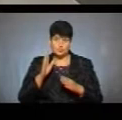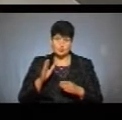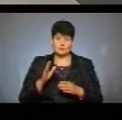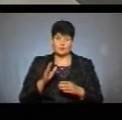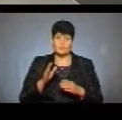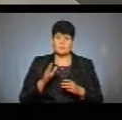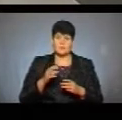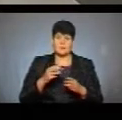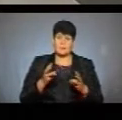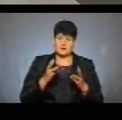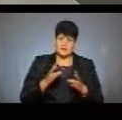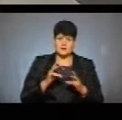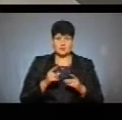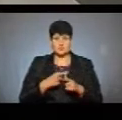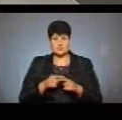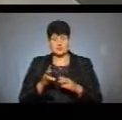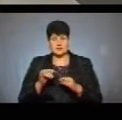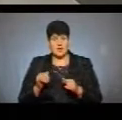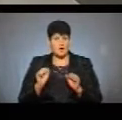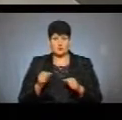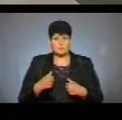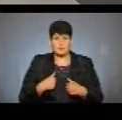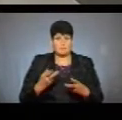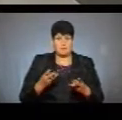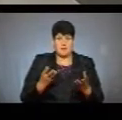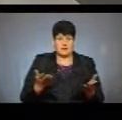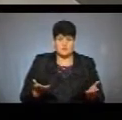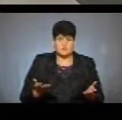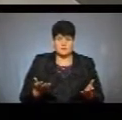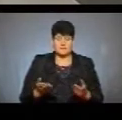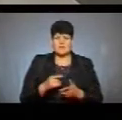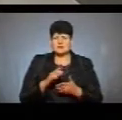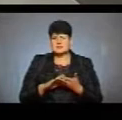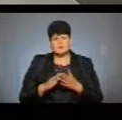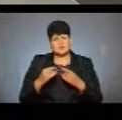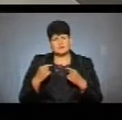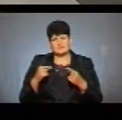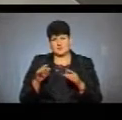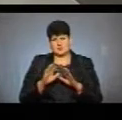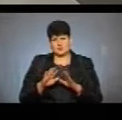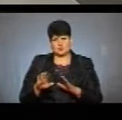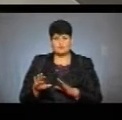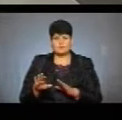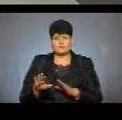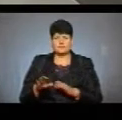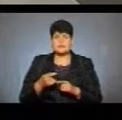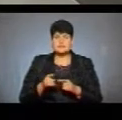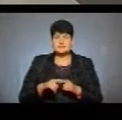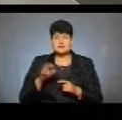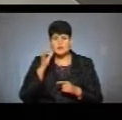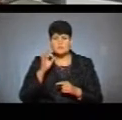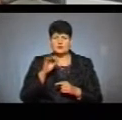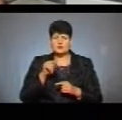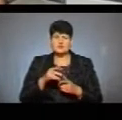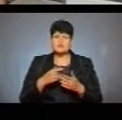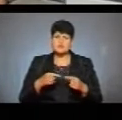ми б і не палили, та? Може, то й не ми палили. Але ситуація зовсім в іншому. Це нагадування про те, що є